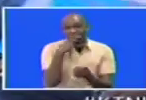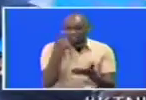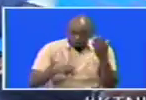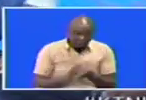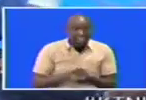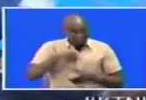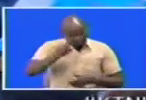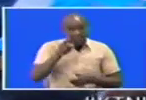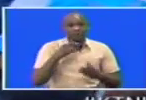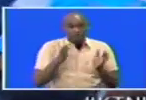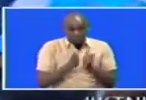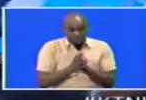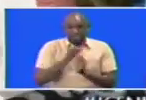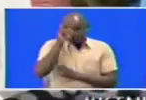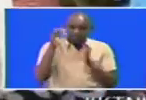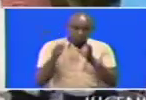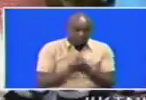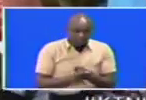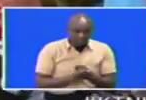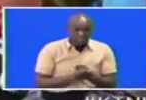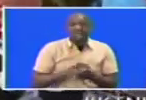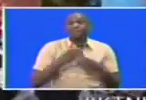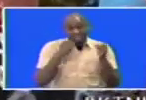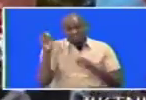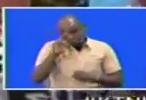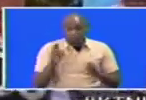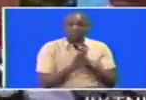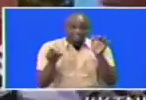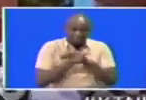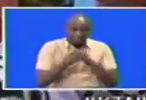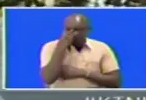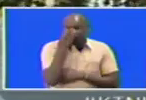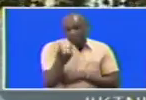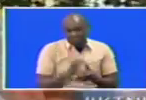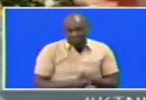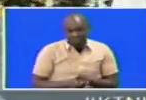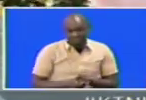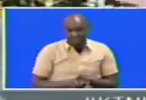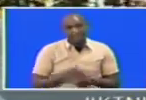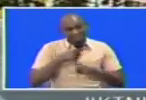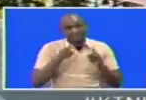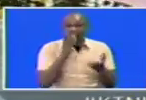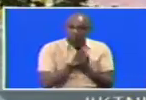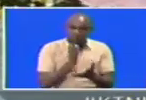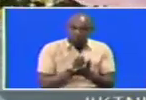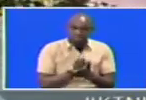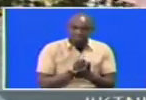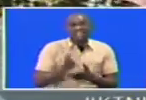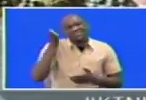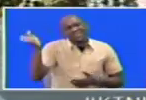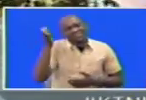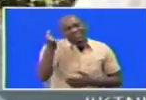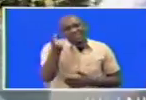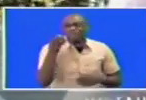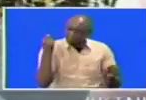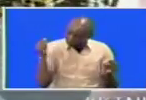bado ana uhusiano na wana Jubilee, hasa Rais Uhuru Kenyatta na naibu wake William Ruto. Lakini Mwakwere hako huko, hawezi kurudi